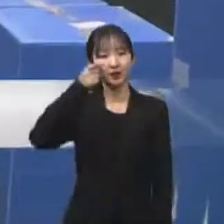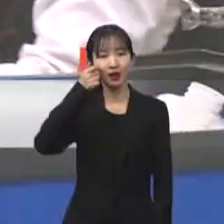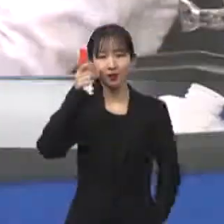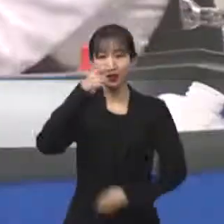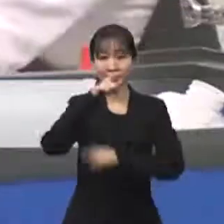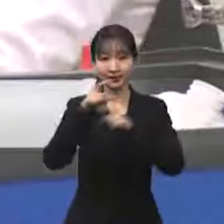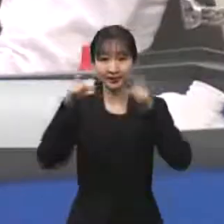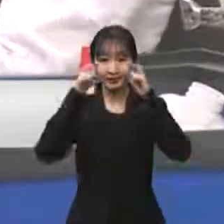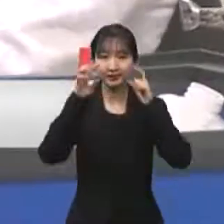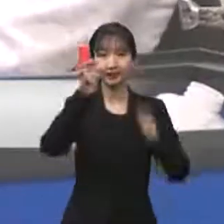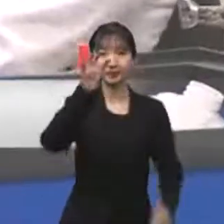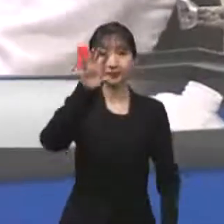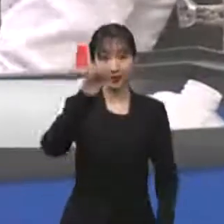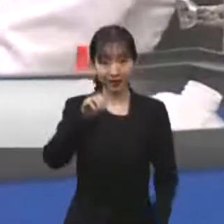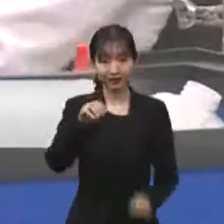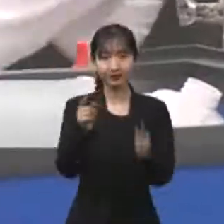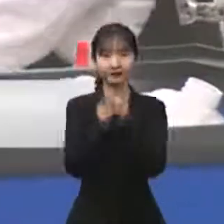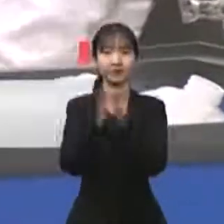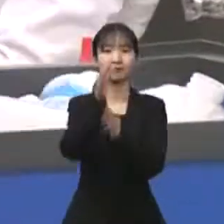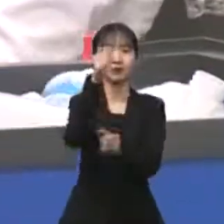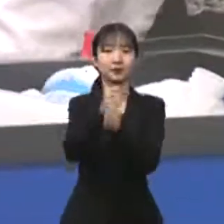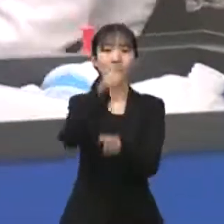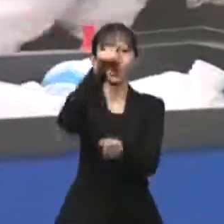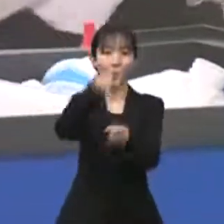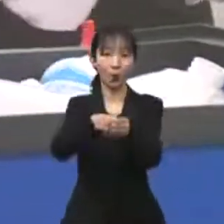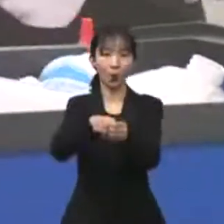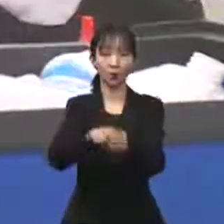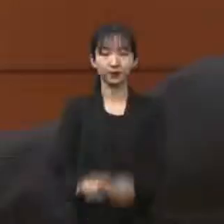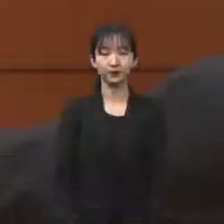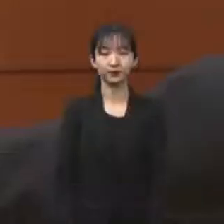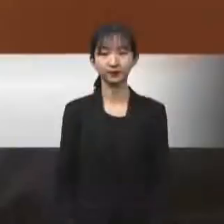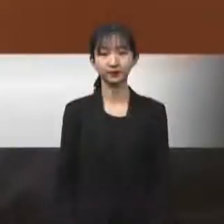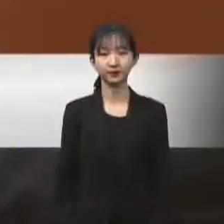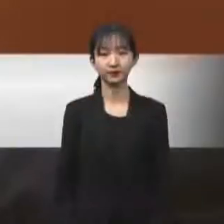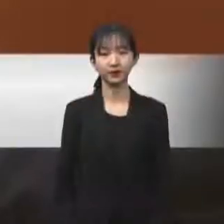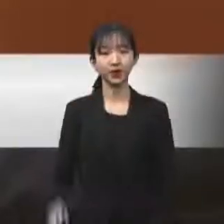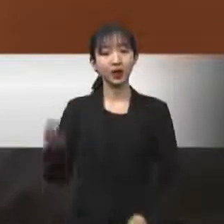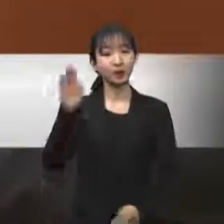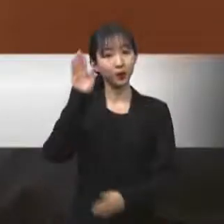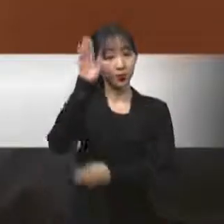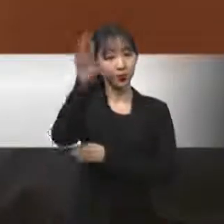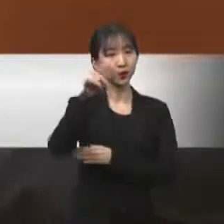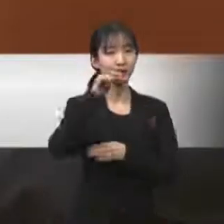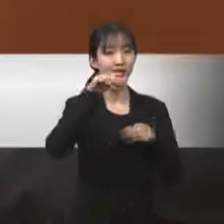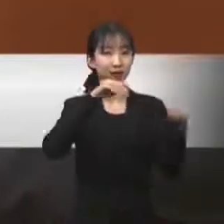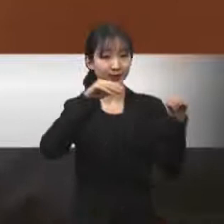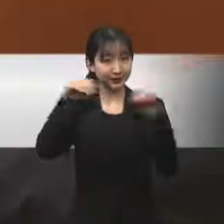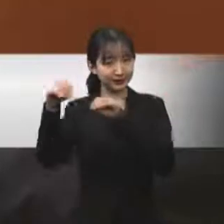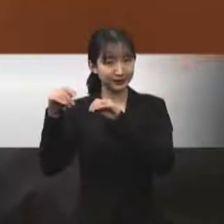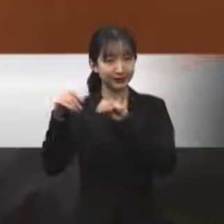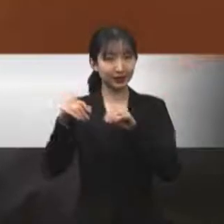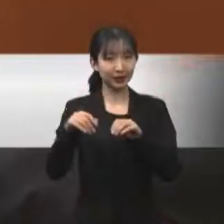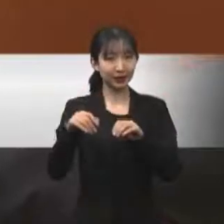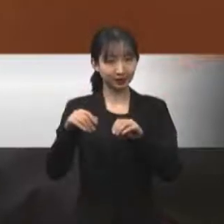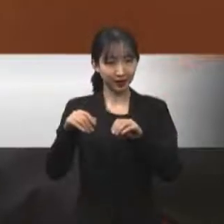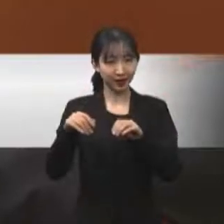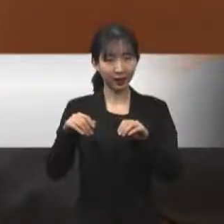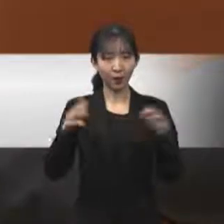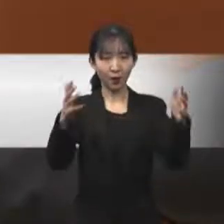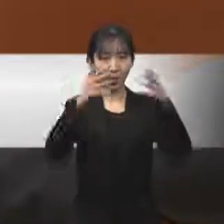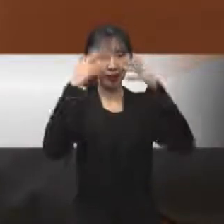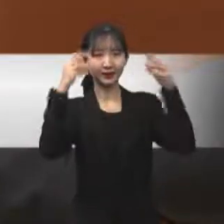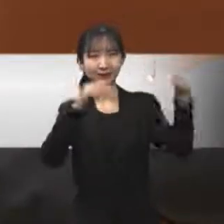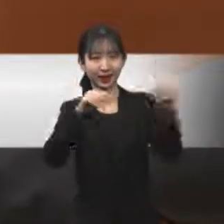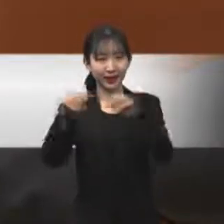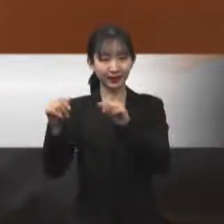40만 장의 마스크를 직접 제작하는 게 목표입니다. 앞으로도 미세먼지라든가 또 황사라든가